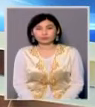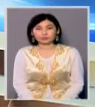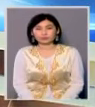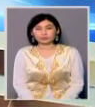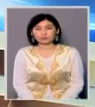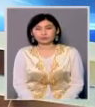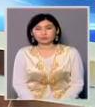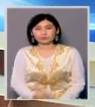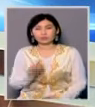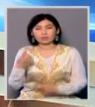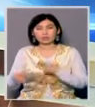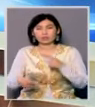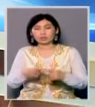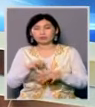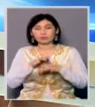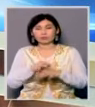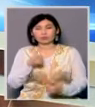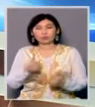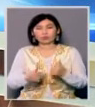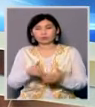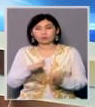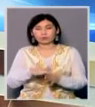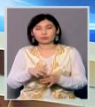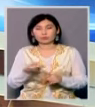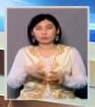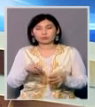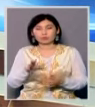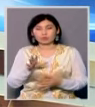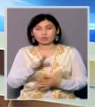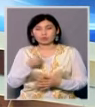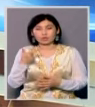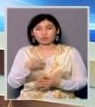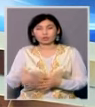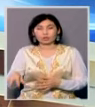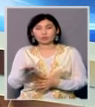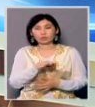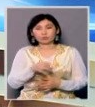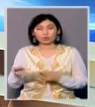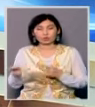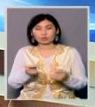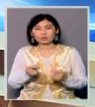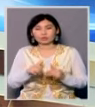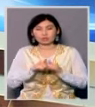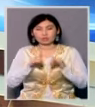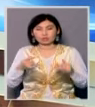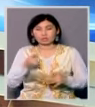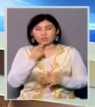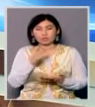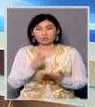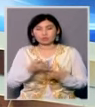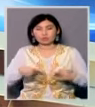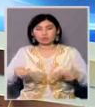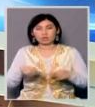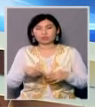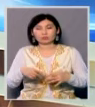По ежегодной традиции в области прошел конкурс исполнителей термем. Атырауское областное управление по развитию языков